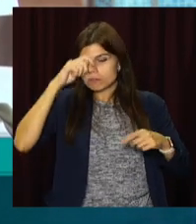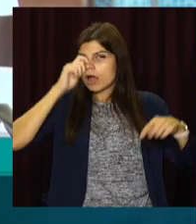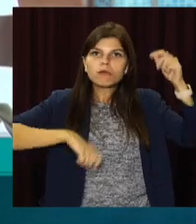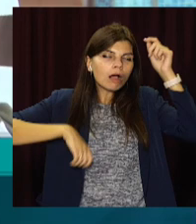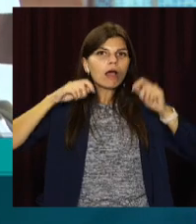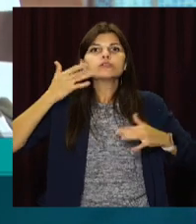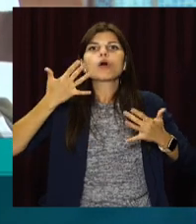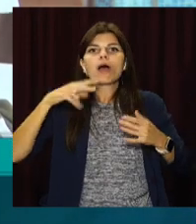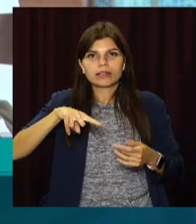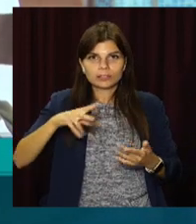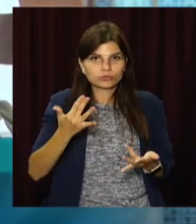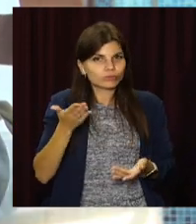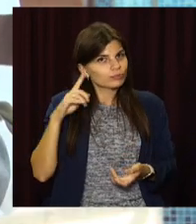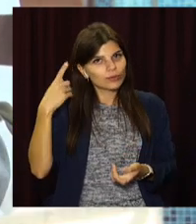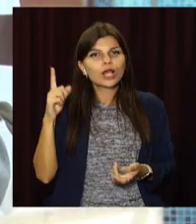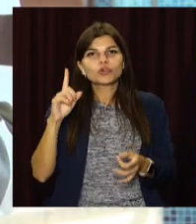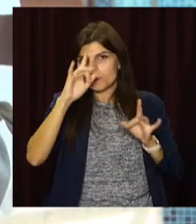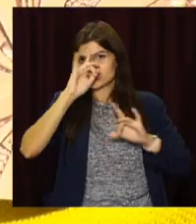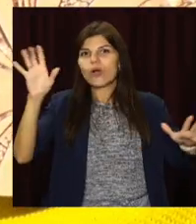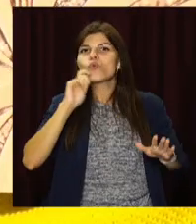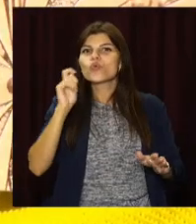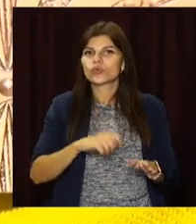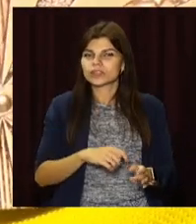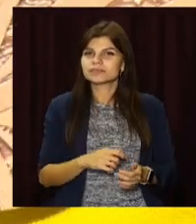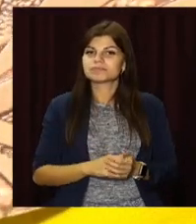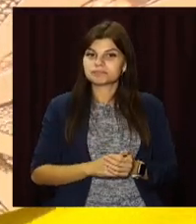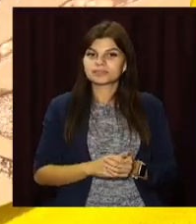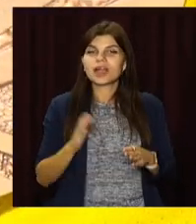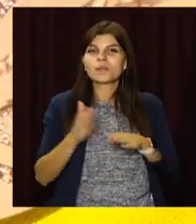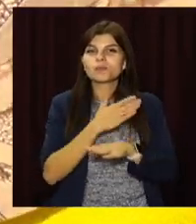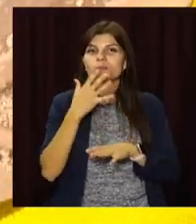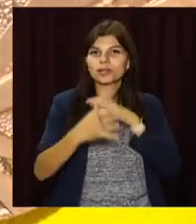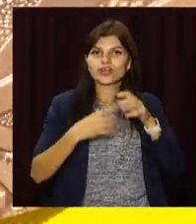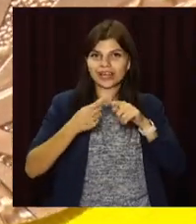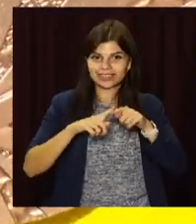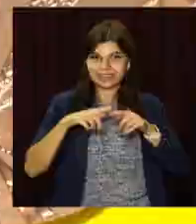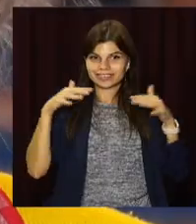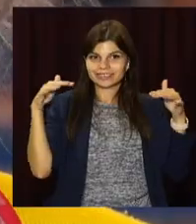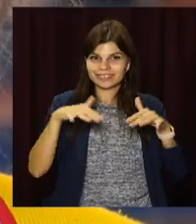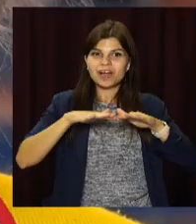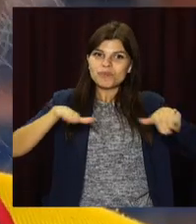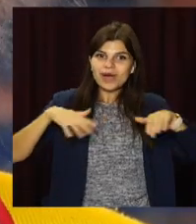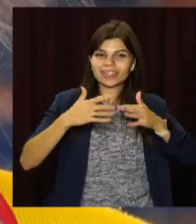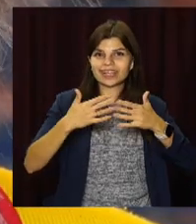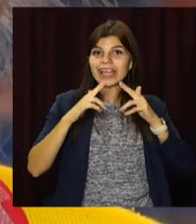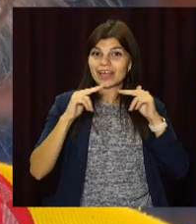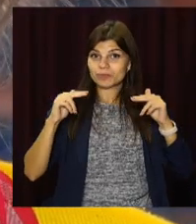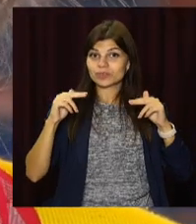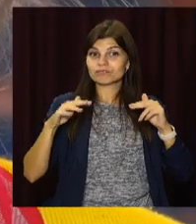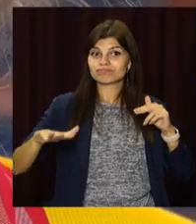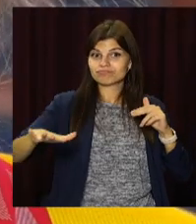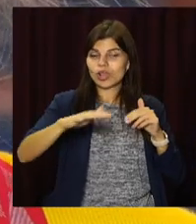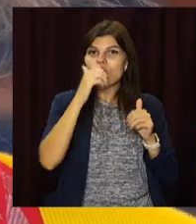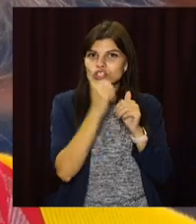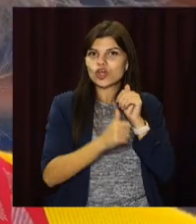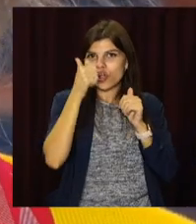на тренуваннях, аби прославити Україну. На міжнародних спортивних аренах і в басейнах паралімпійці Дніпропетровщини